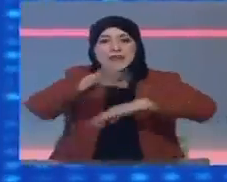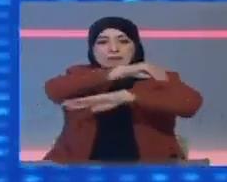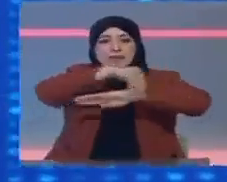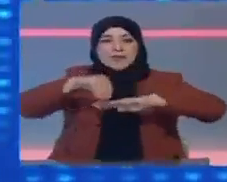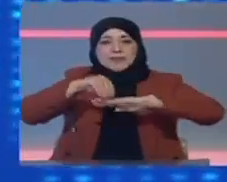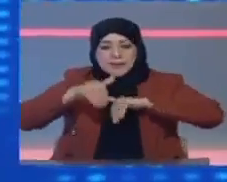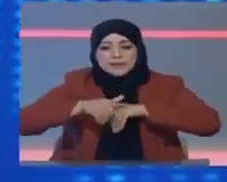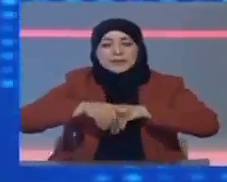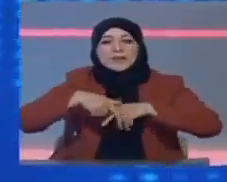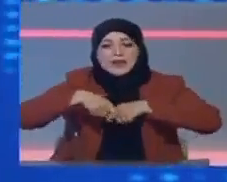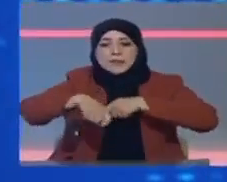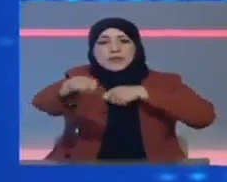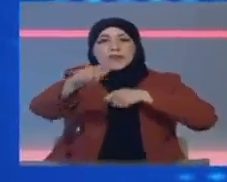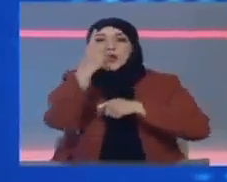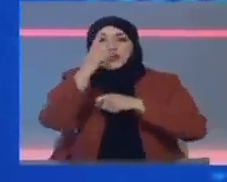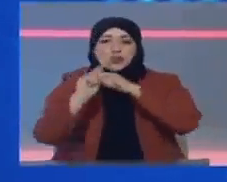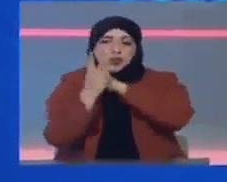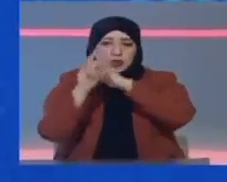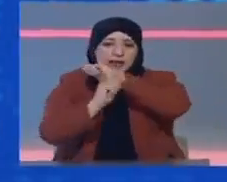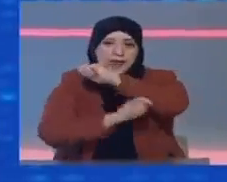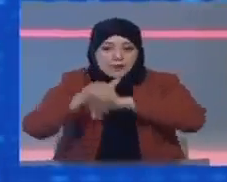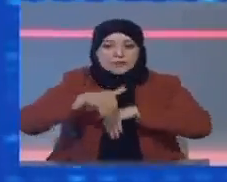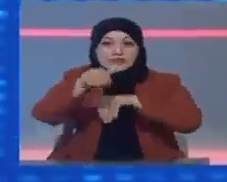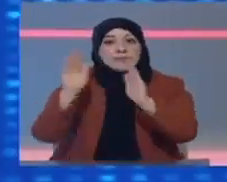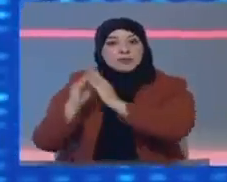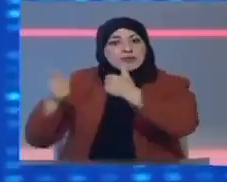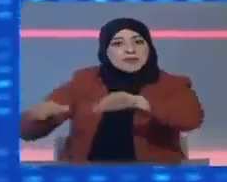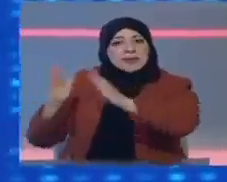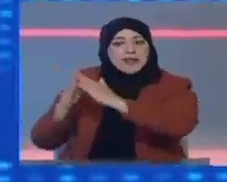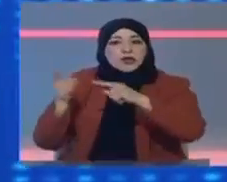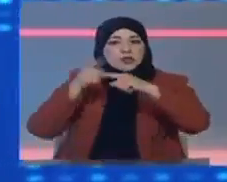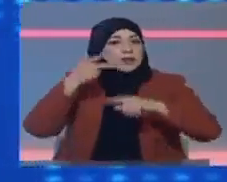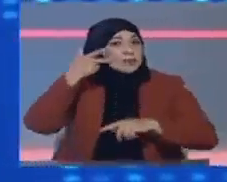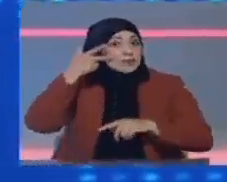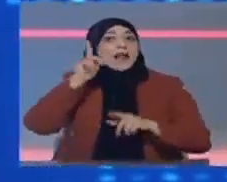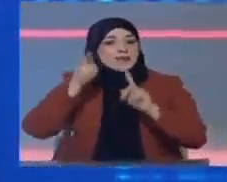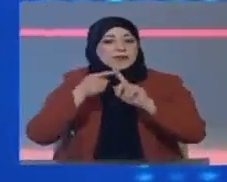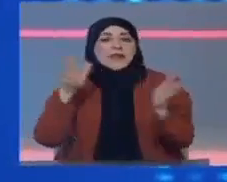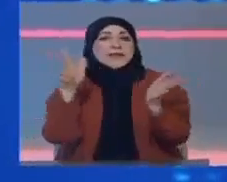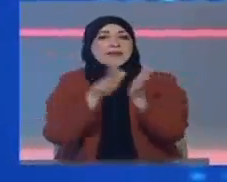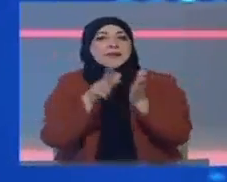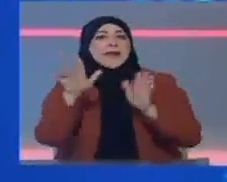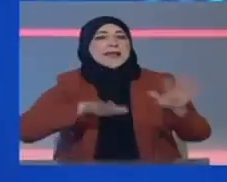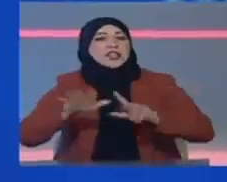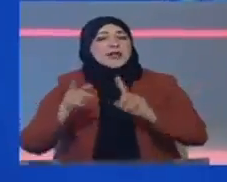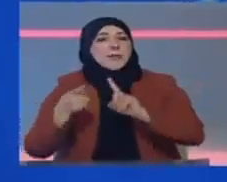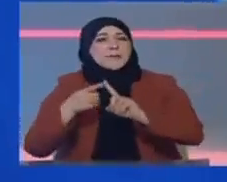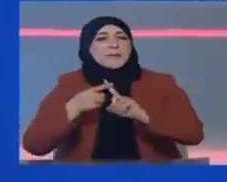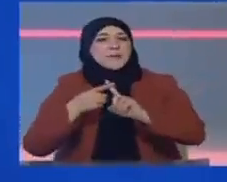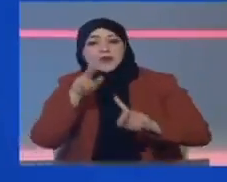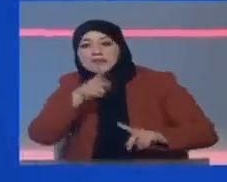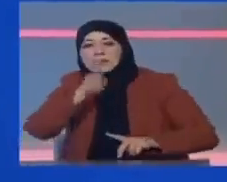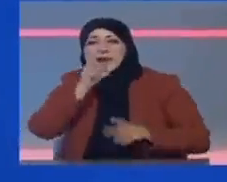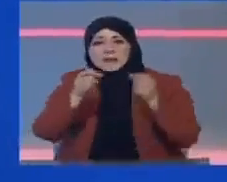الحجر الصحي لمده اسبوعين ودعا رئيس الدوله الى تسريع في تطبيق الاجراءات المتخذه باكثر